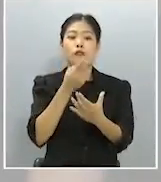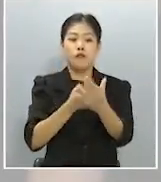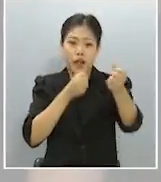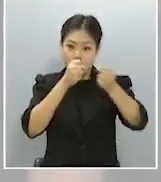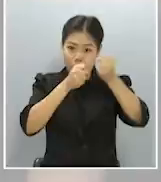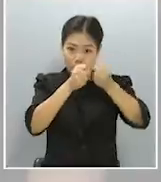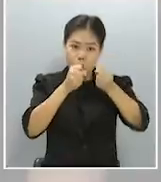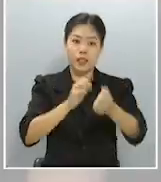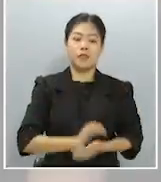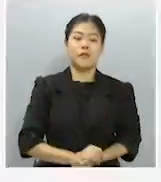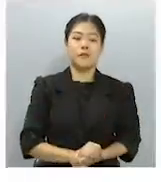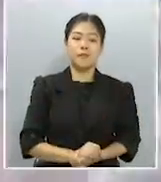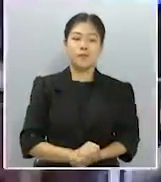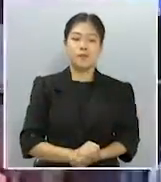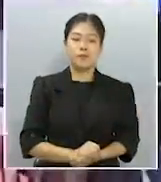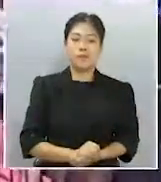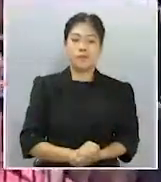อองตวนปินเตอร